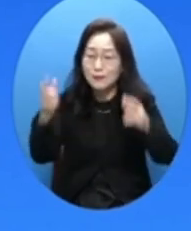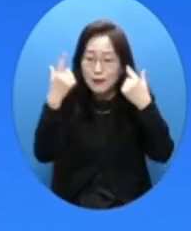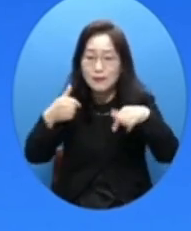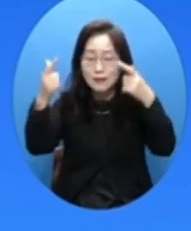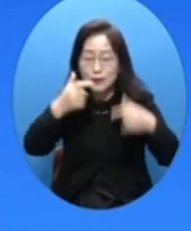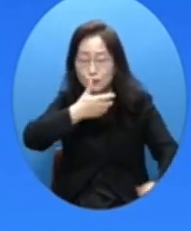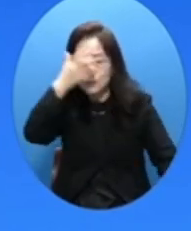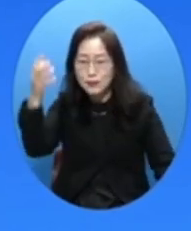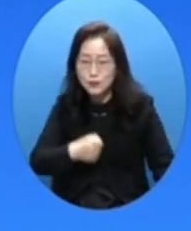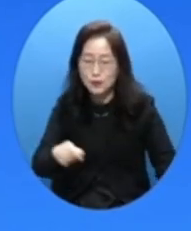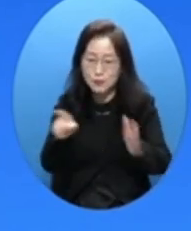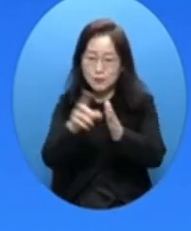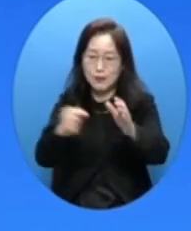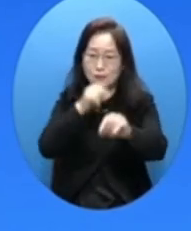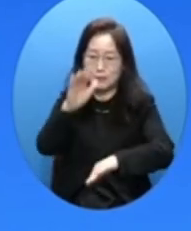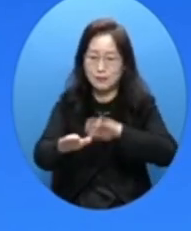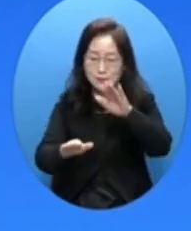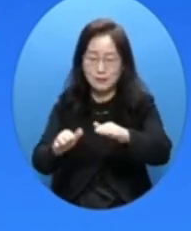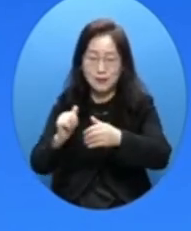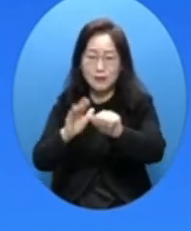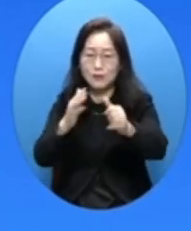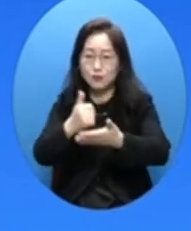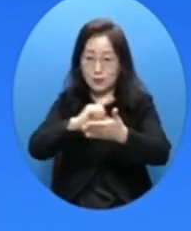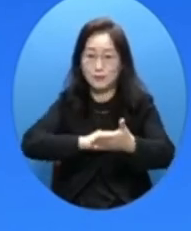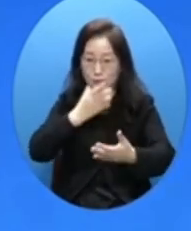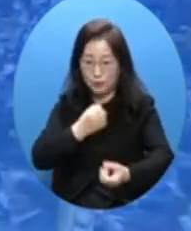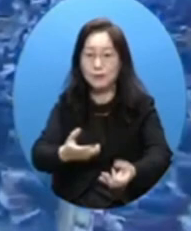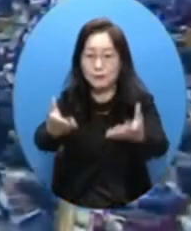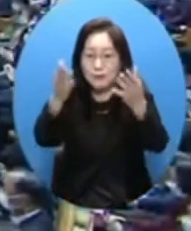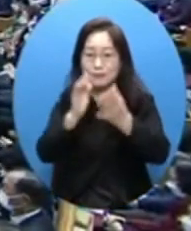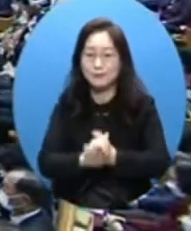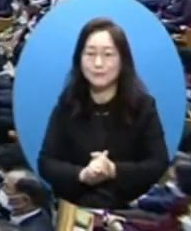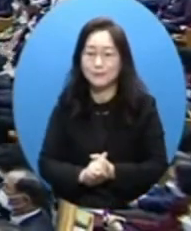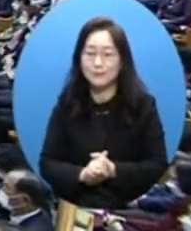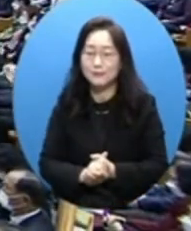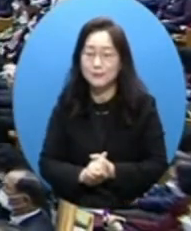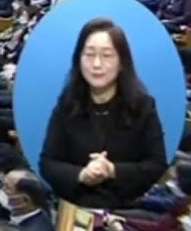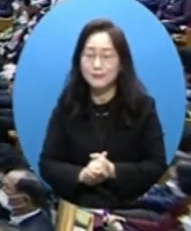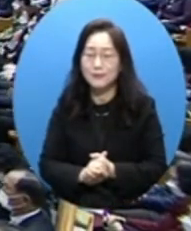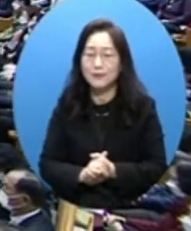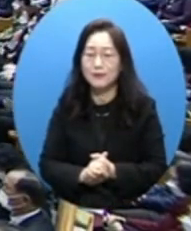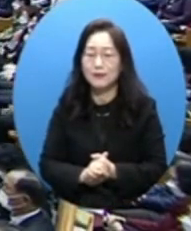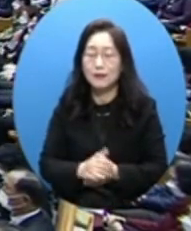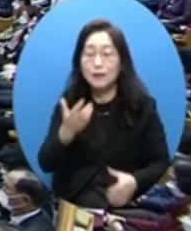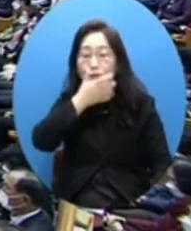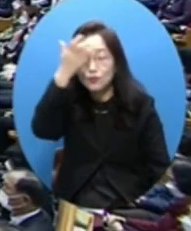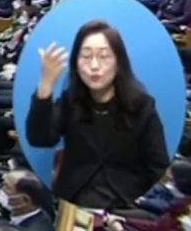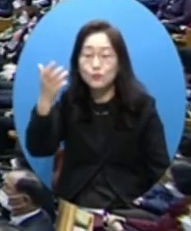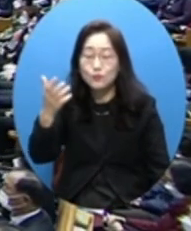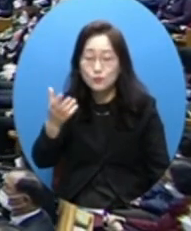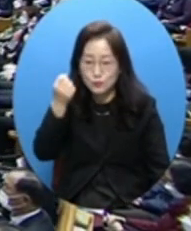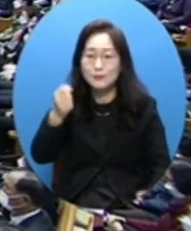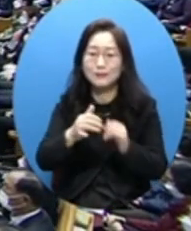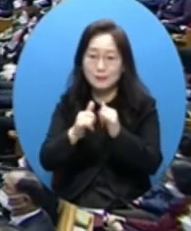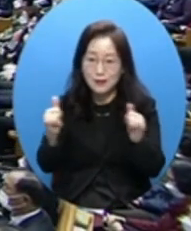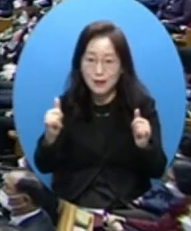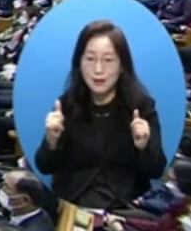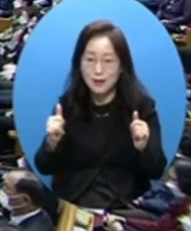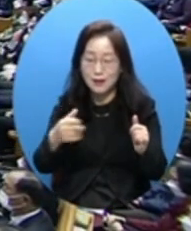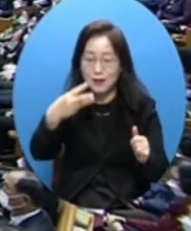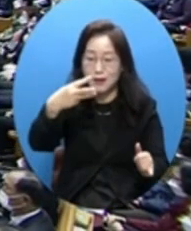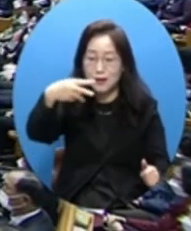날마다 꿈 붙잡고 믿음으로 전져나간 여러분들에게를 주님의 이름으로 축원합니다 꿈꾸는 사람 유태영